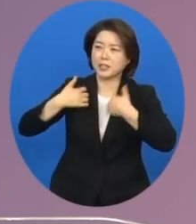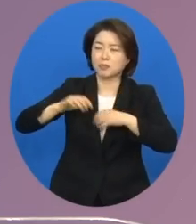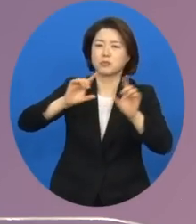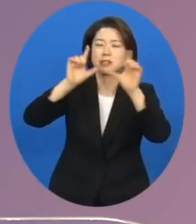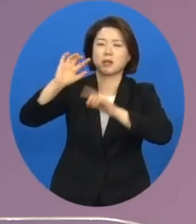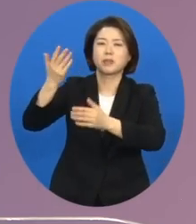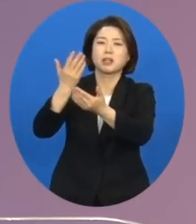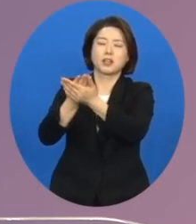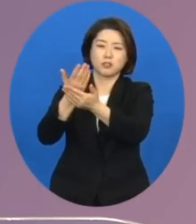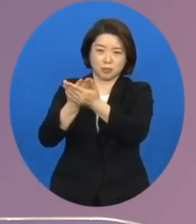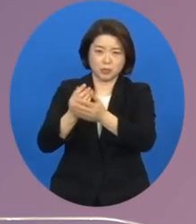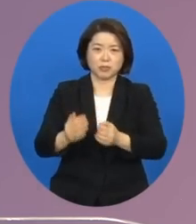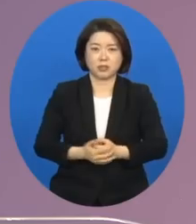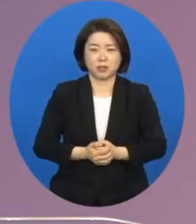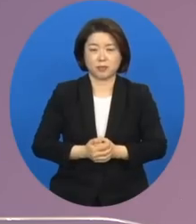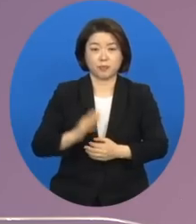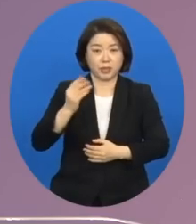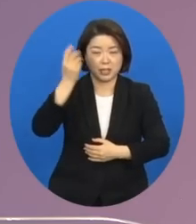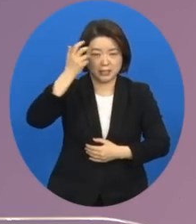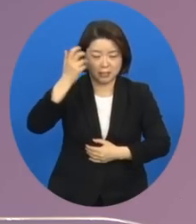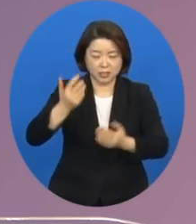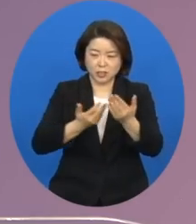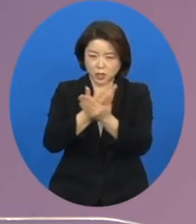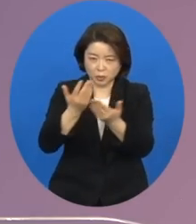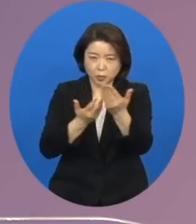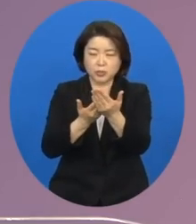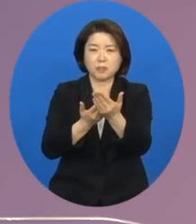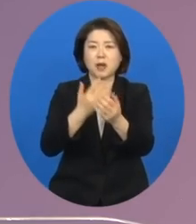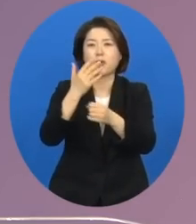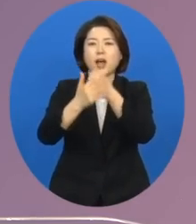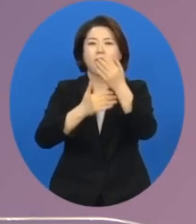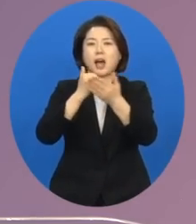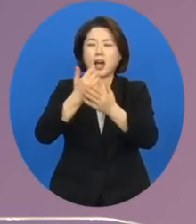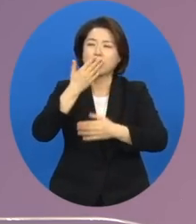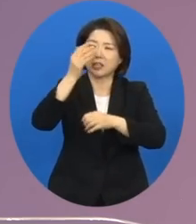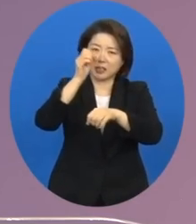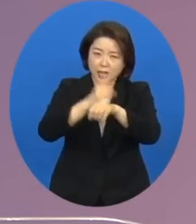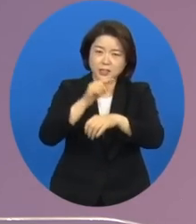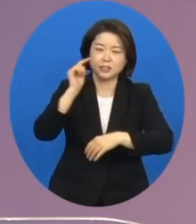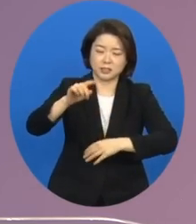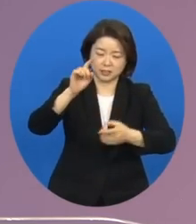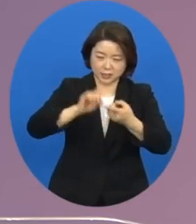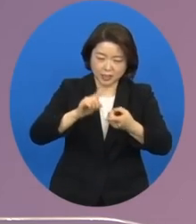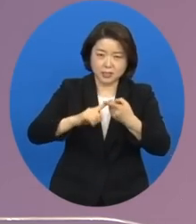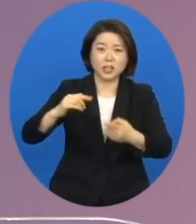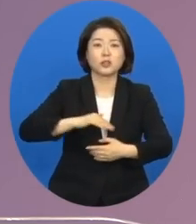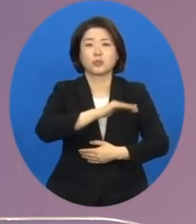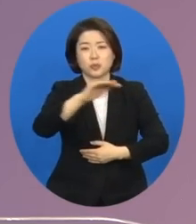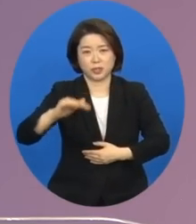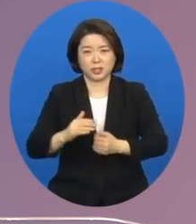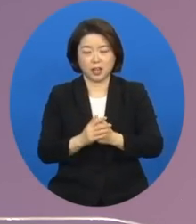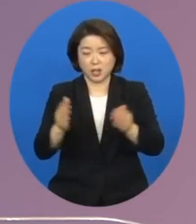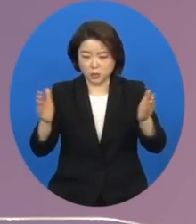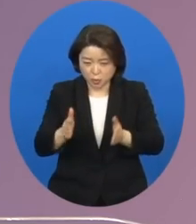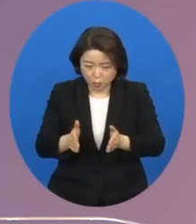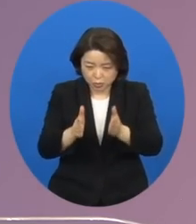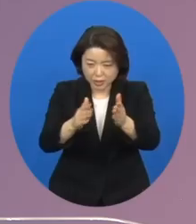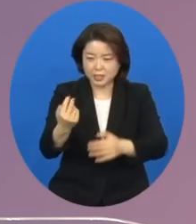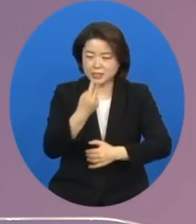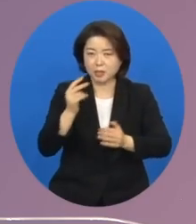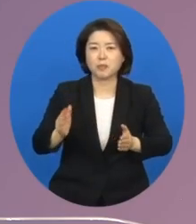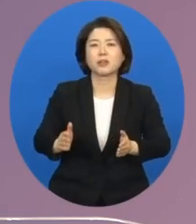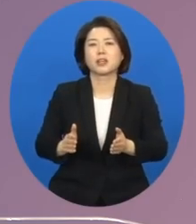주옵소서 성령님과 교제하며 하나님의 가능성 그 자체인 우리가 좁은 길